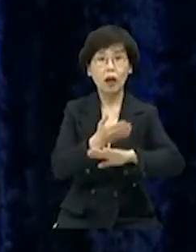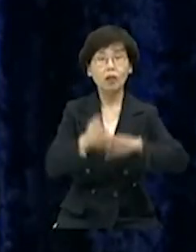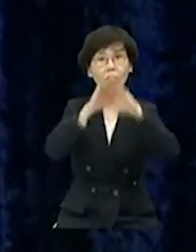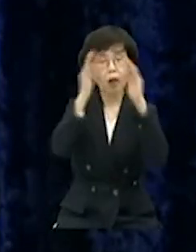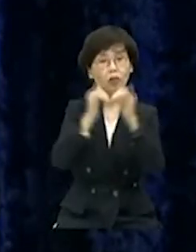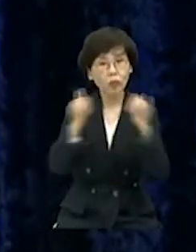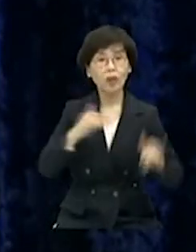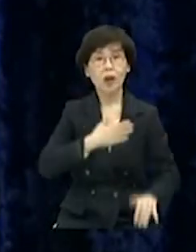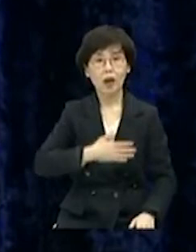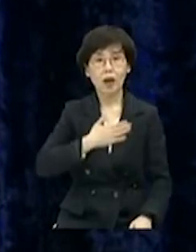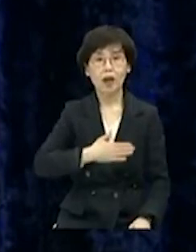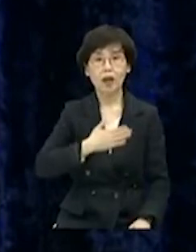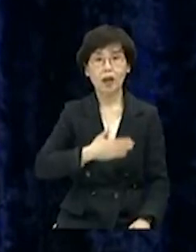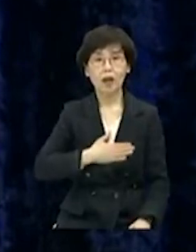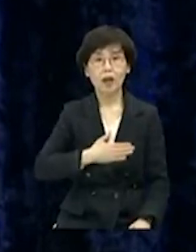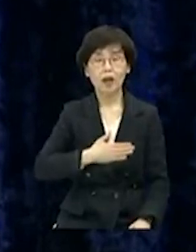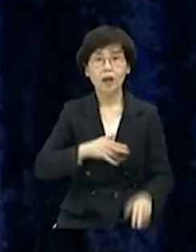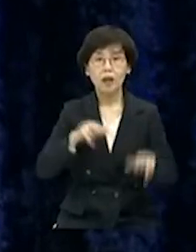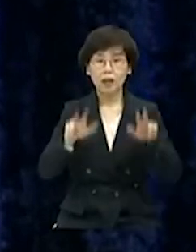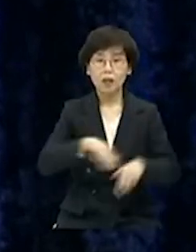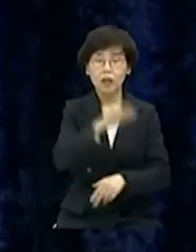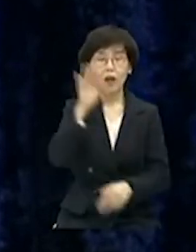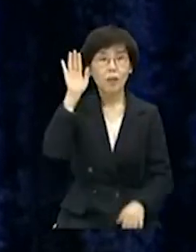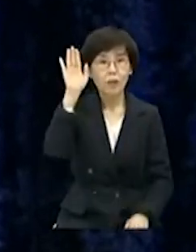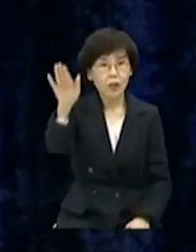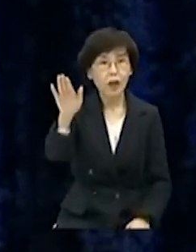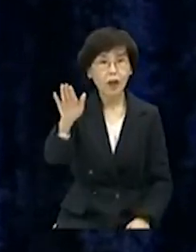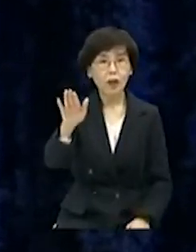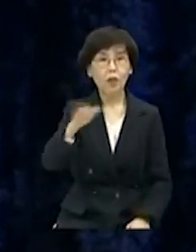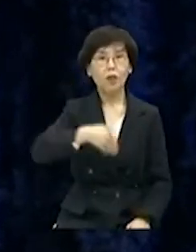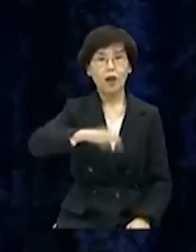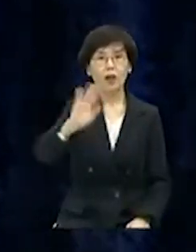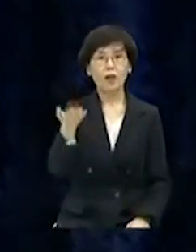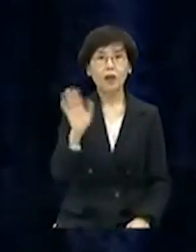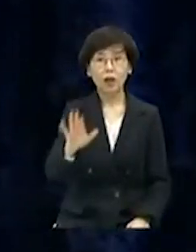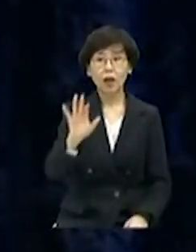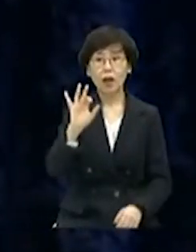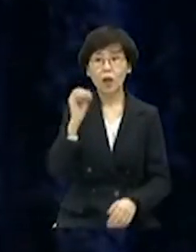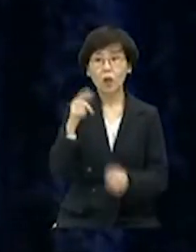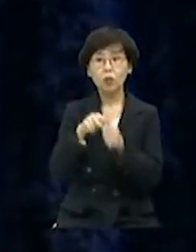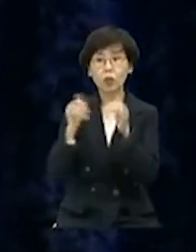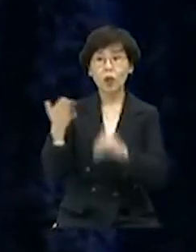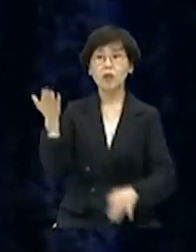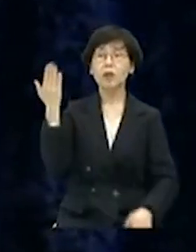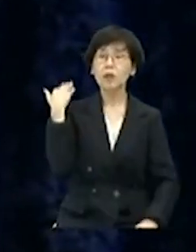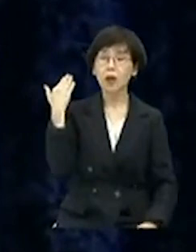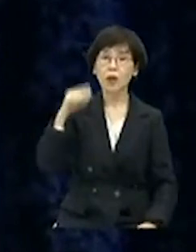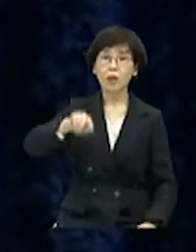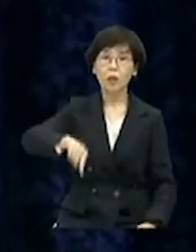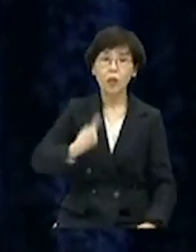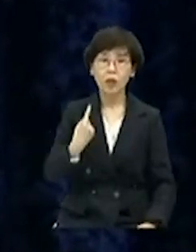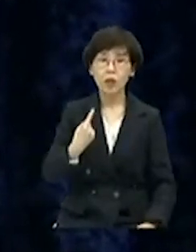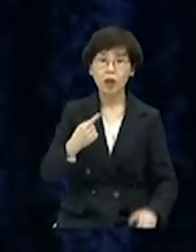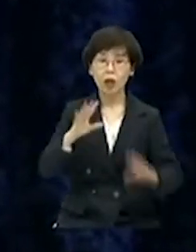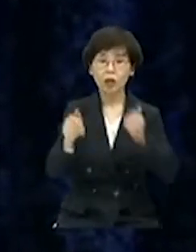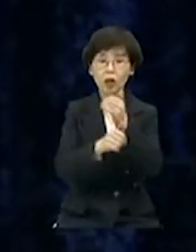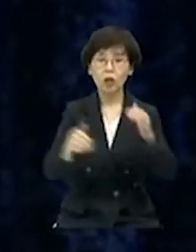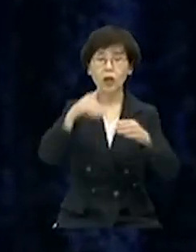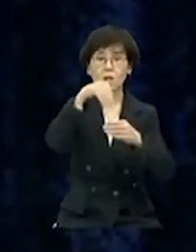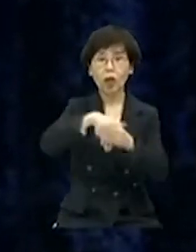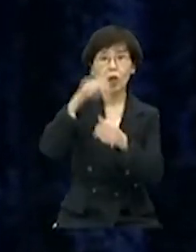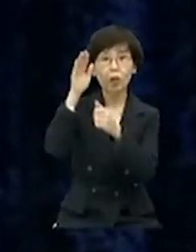온 국민이 알고 있습니다. 이제 우리가 미래로 가야 되는데요. 오 후보께서 지난번에 본인의 총선